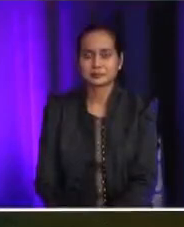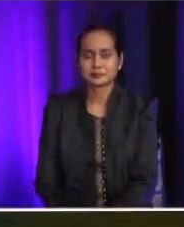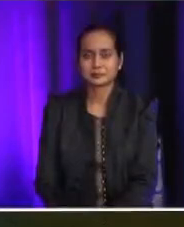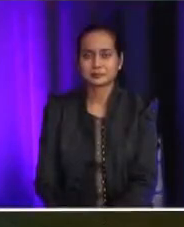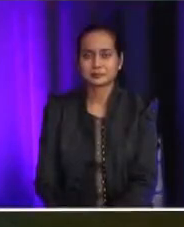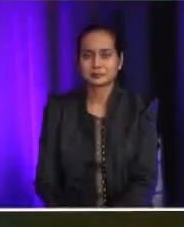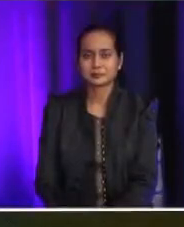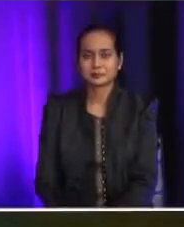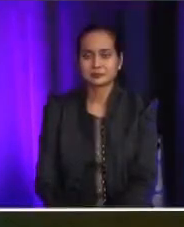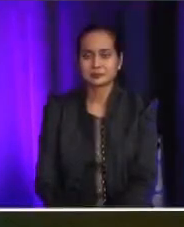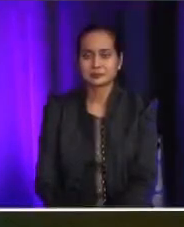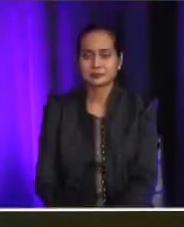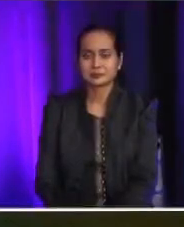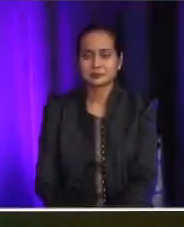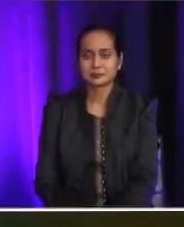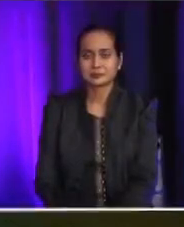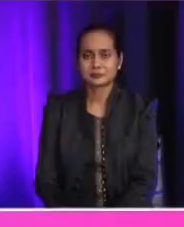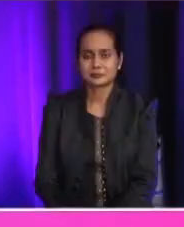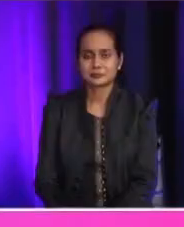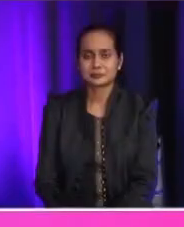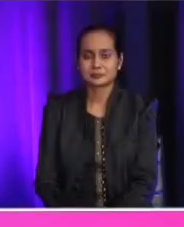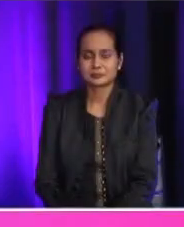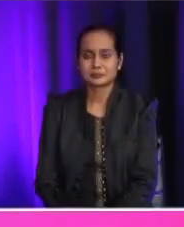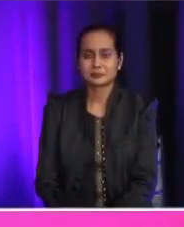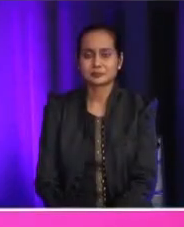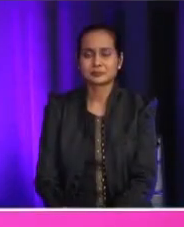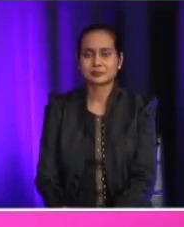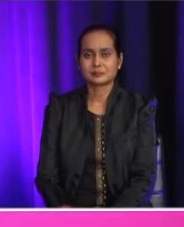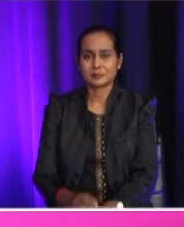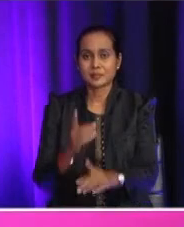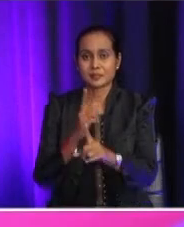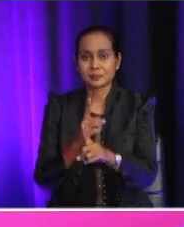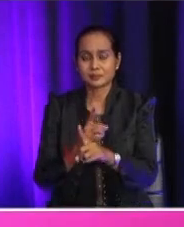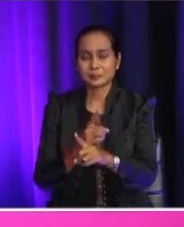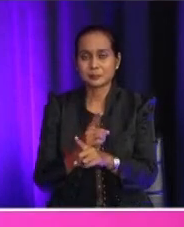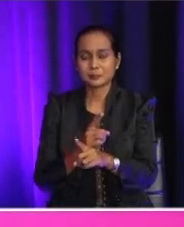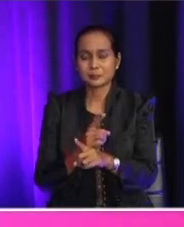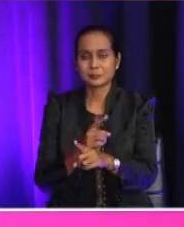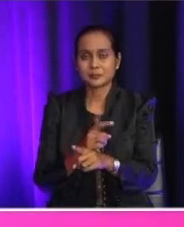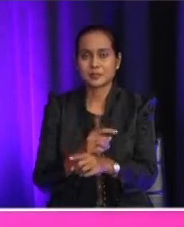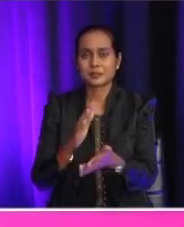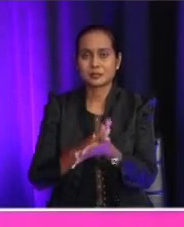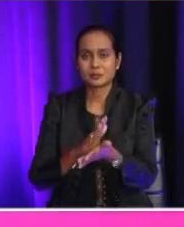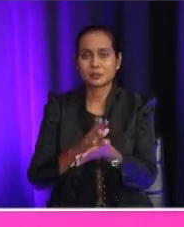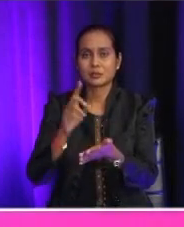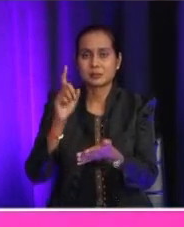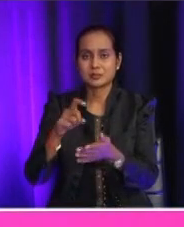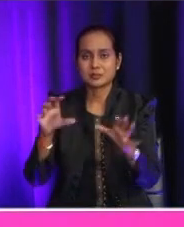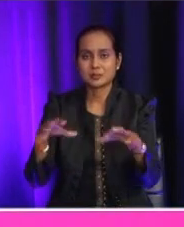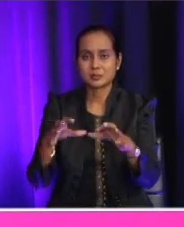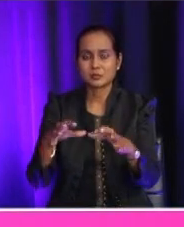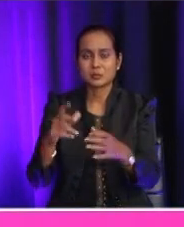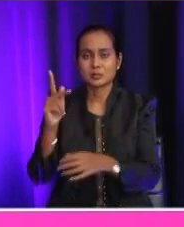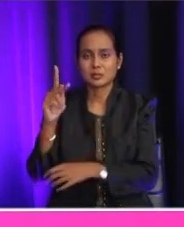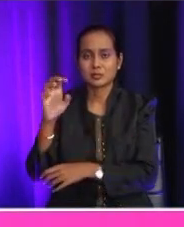Ya, silakan Ilham. Baik, betul pandangan Amna tu cikgu. Pihak sekolah hendaklah mengadakan kempen membaca dan program